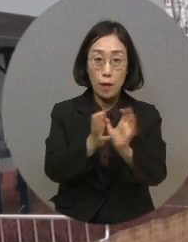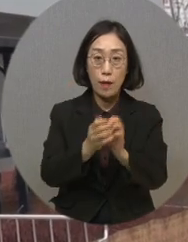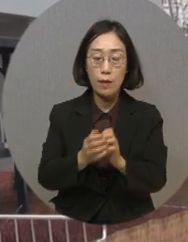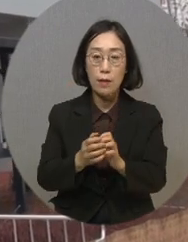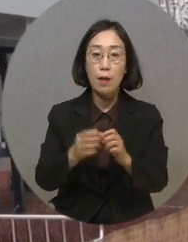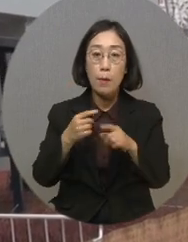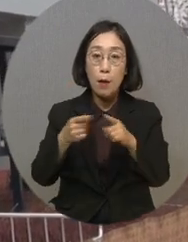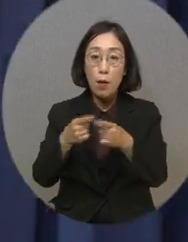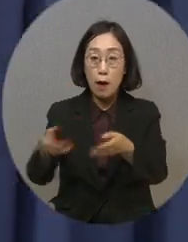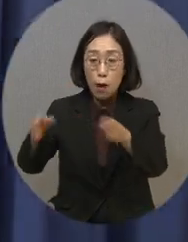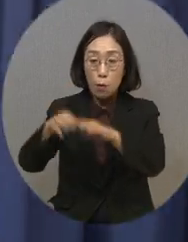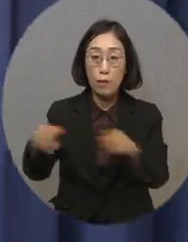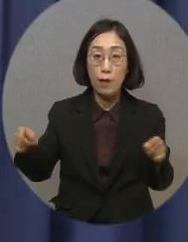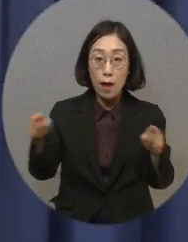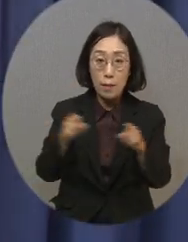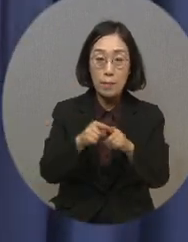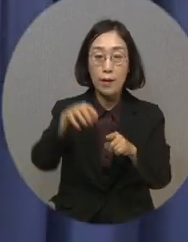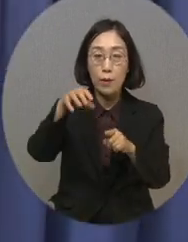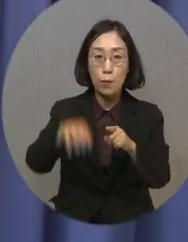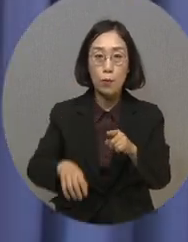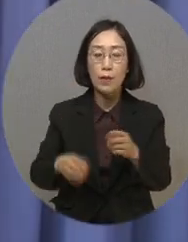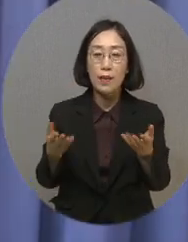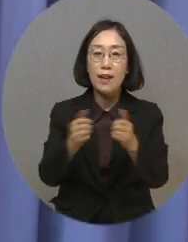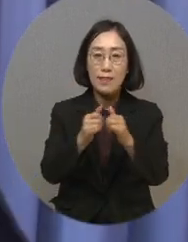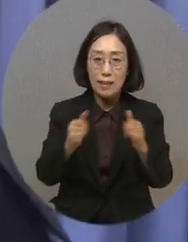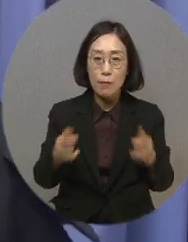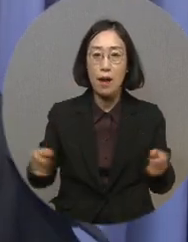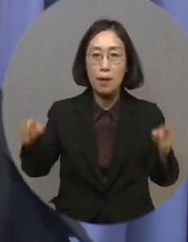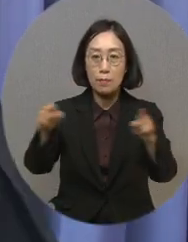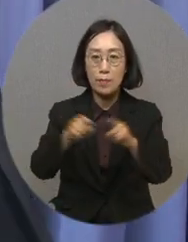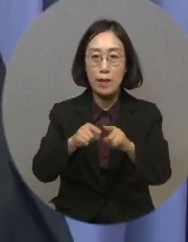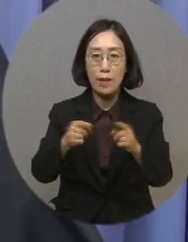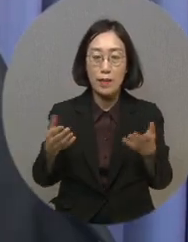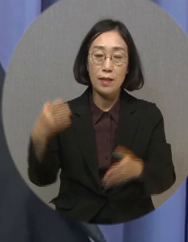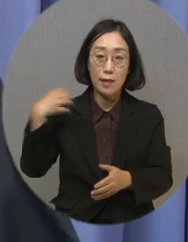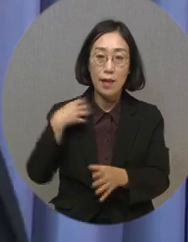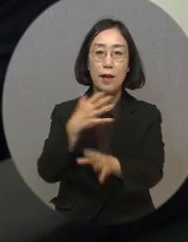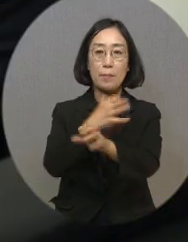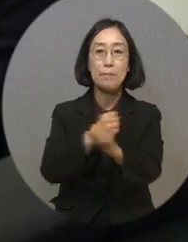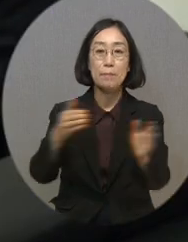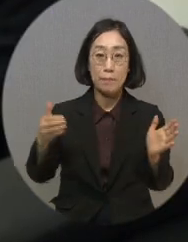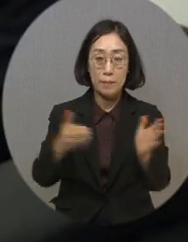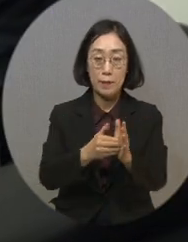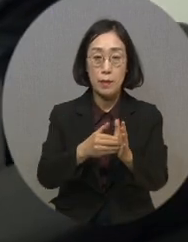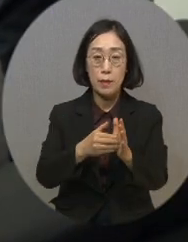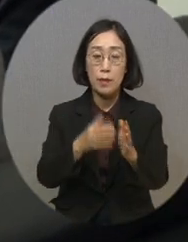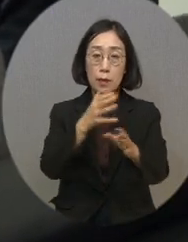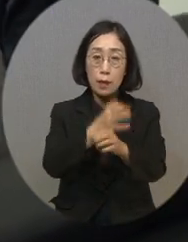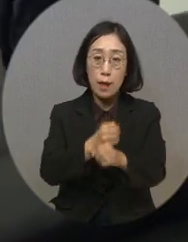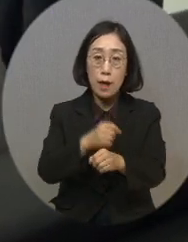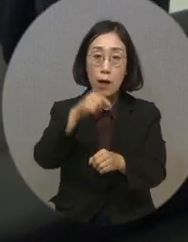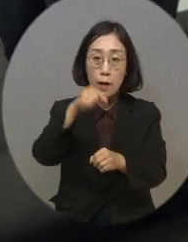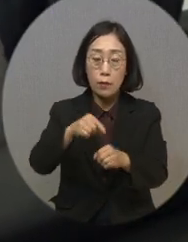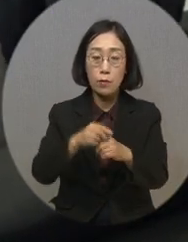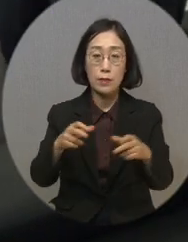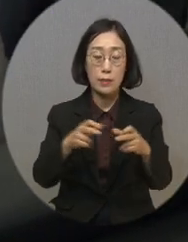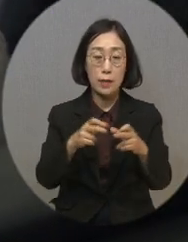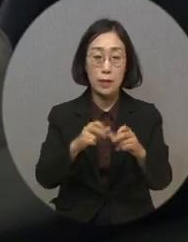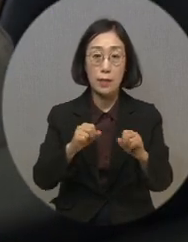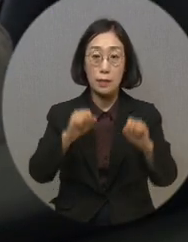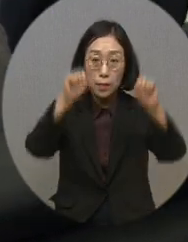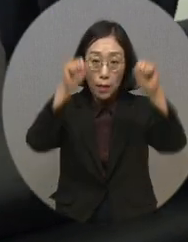건강보험심사평가원 의정부 지원에서 평가원 임직원들과 업무 협약을 맺었습니다. 이 협약식은